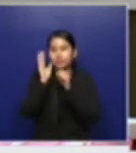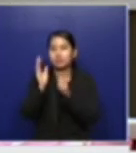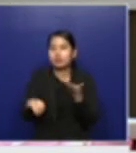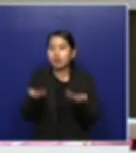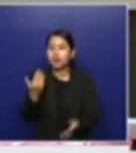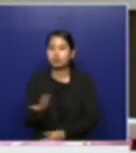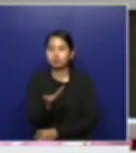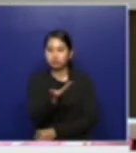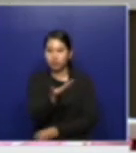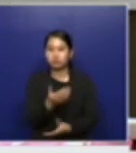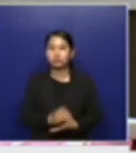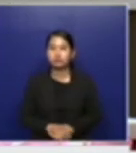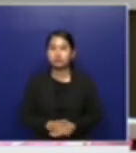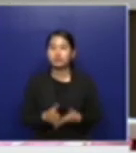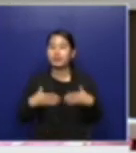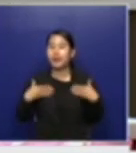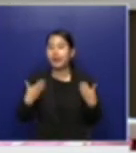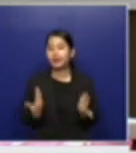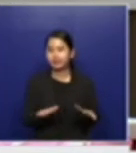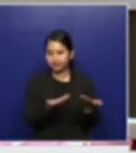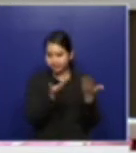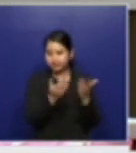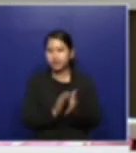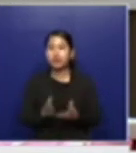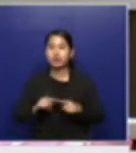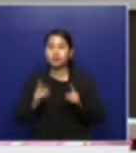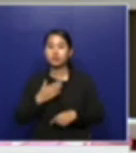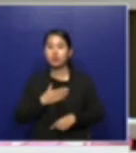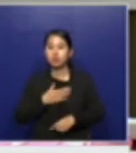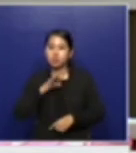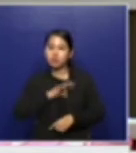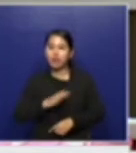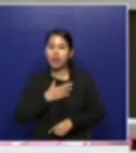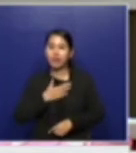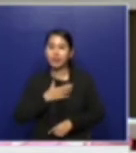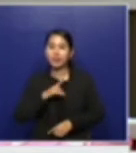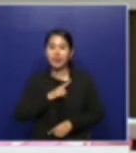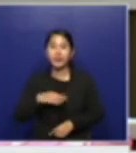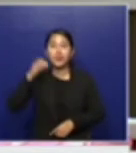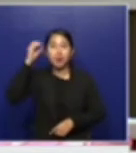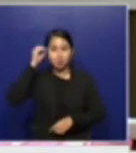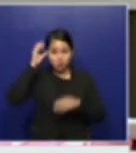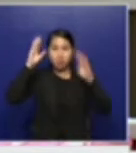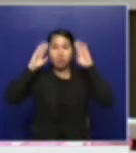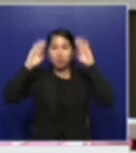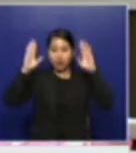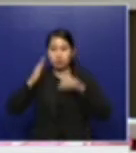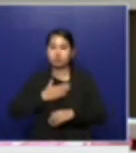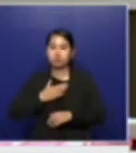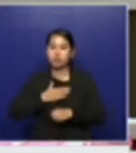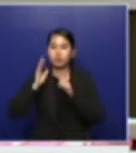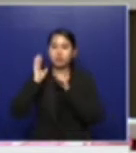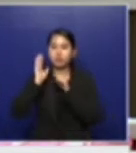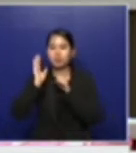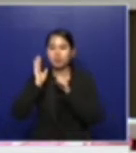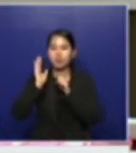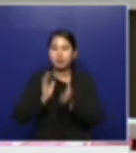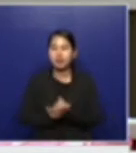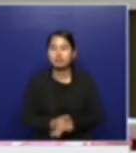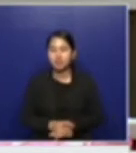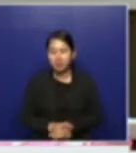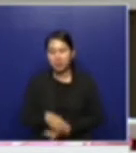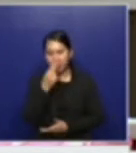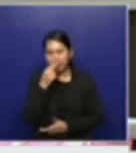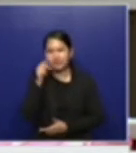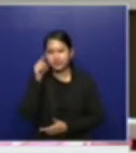ชิญตามสบายแต่นี่ความรู้สึกของผมความรู้ของผมและประสบการณ์และข้อเท็จจริงที่เห็น